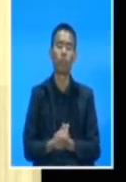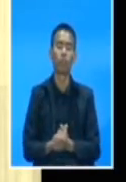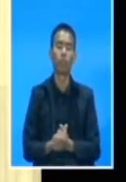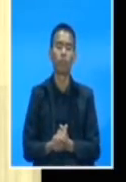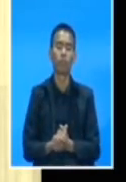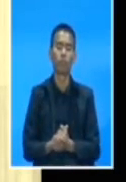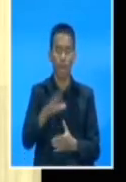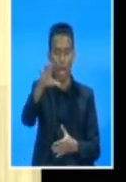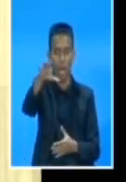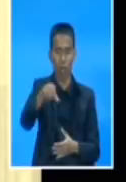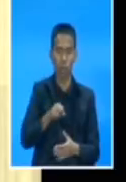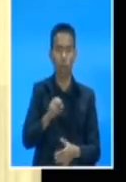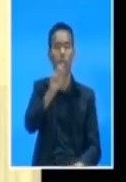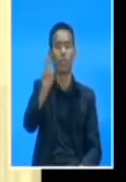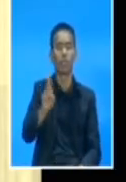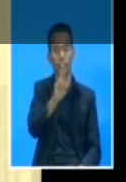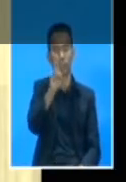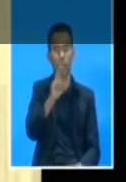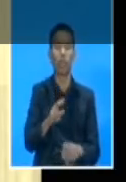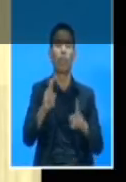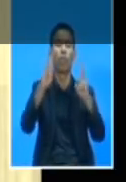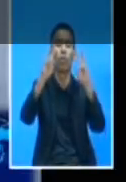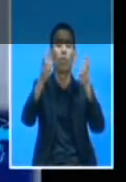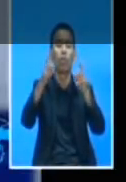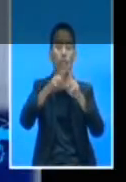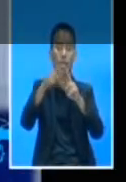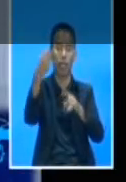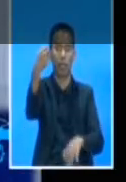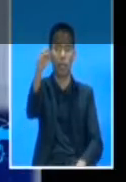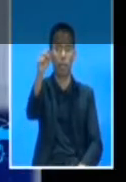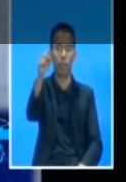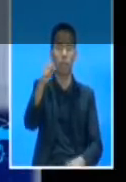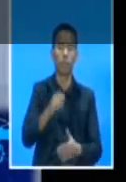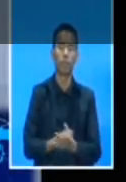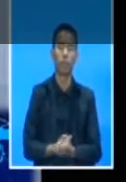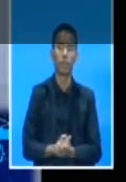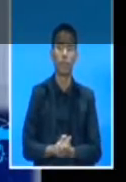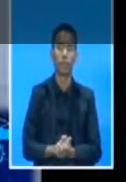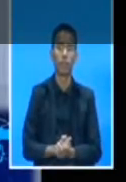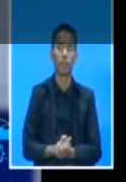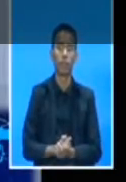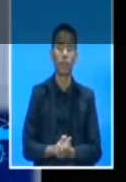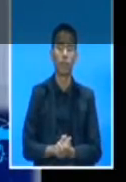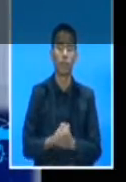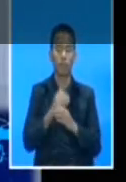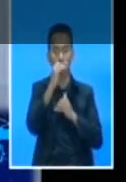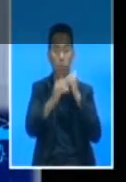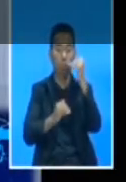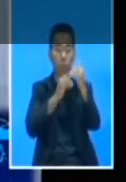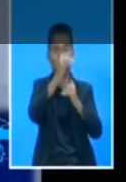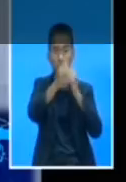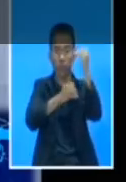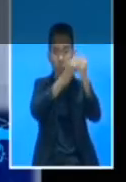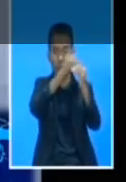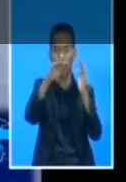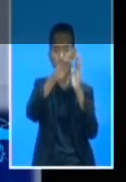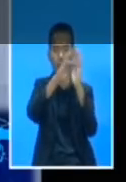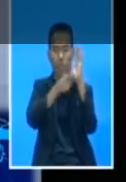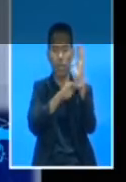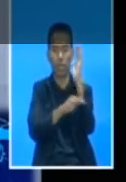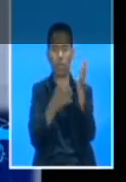มาใช้ในหัวข้อที่10ครับการพัฒนาสู่กระบวนการยุติธร